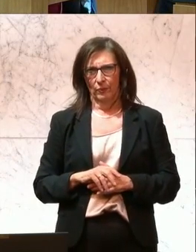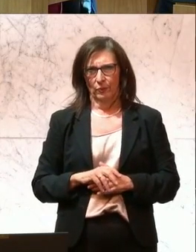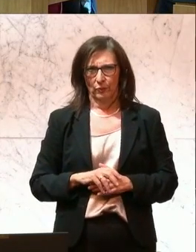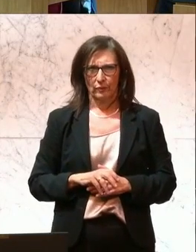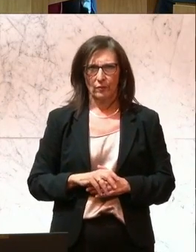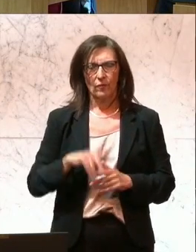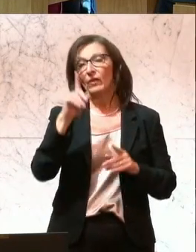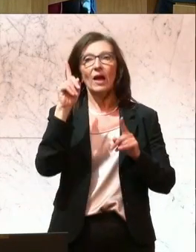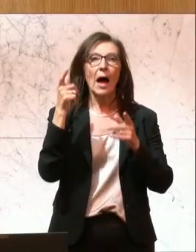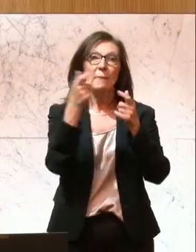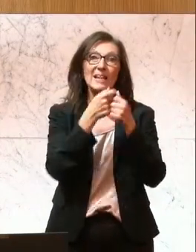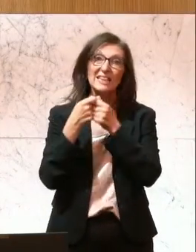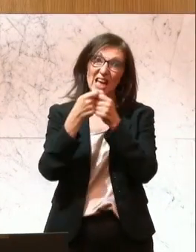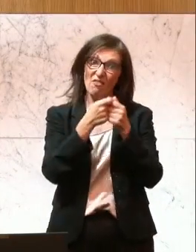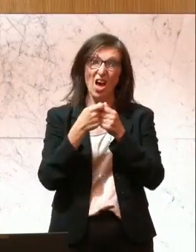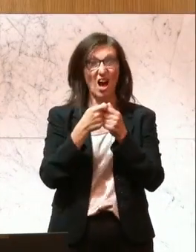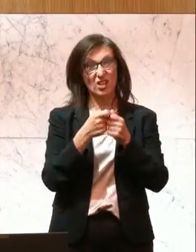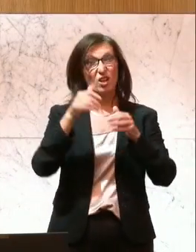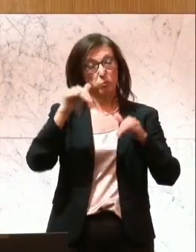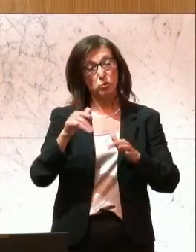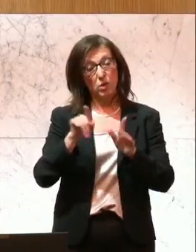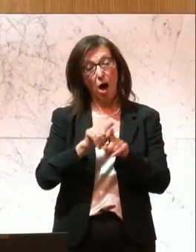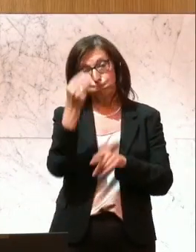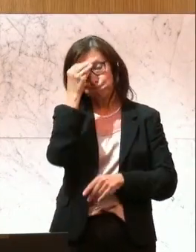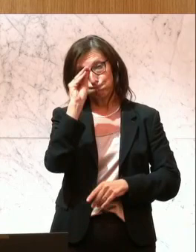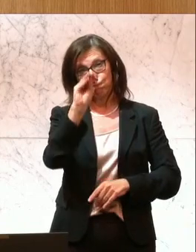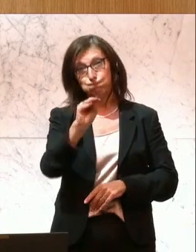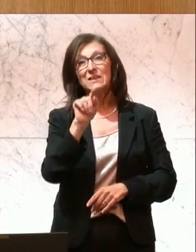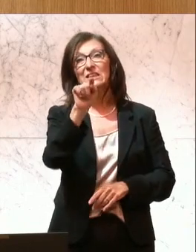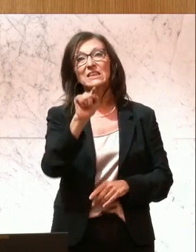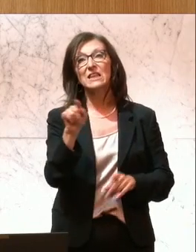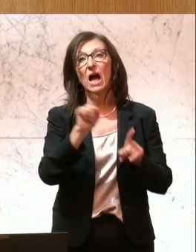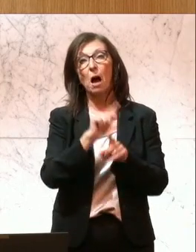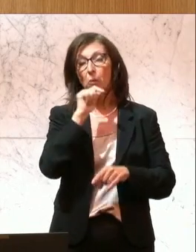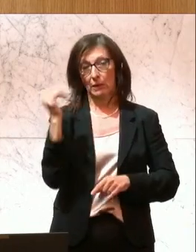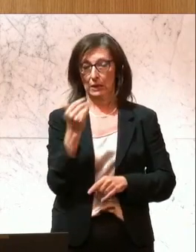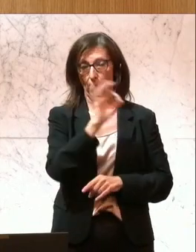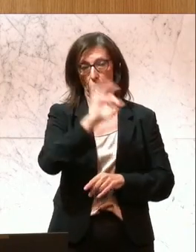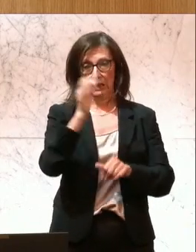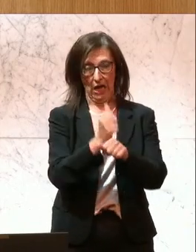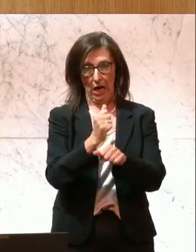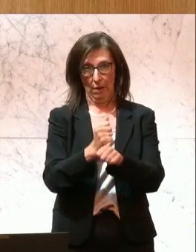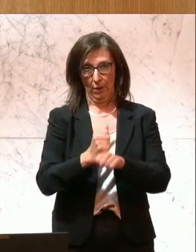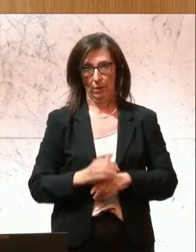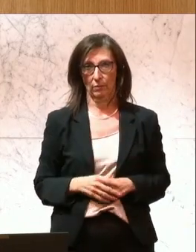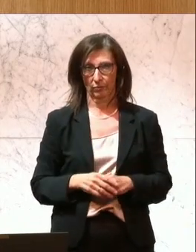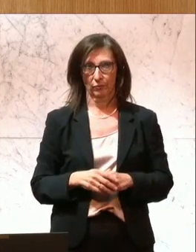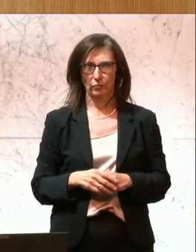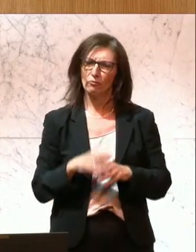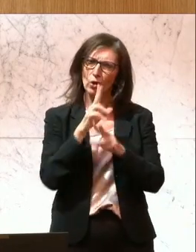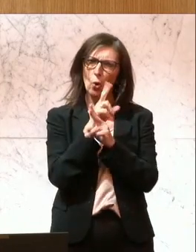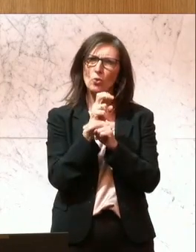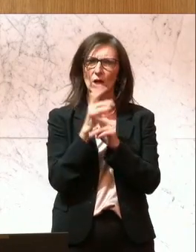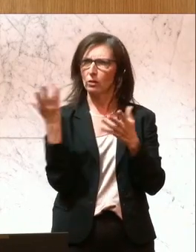Ich muss aber die Gewerkschaft hier auch in die Pflicht nehmen, denn ganz offensichtlich machen die auch nicht immer den besten Job. Wenn man die Lehrer in